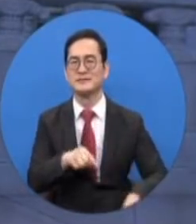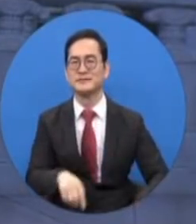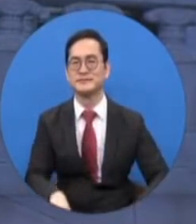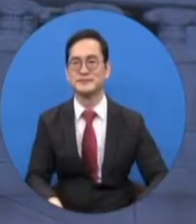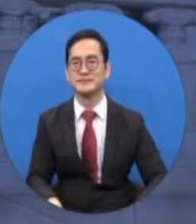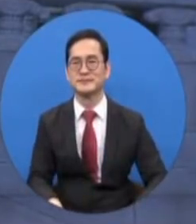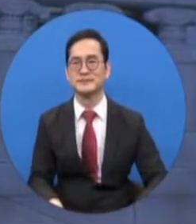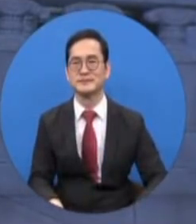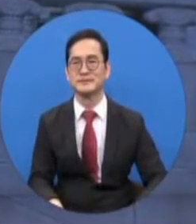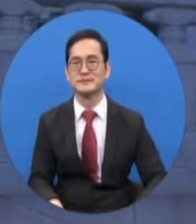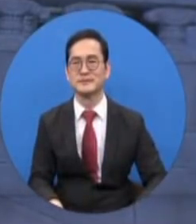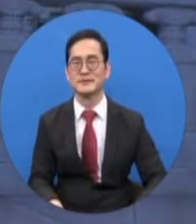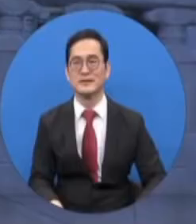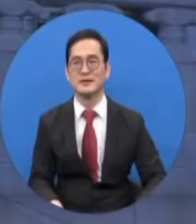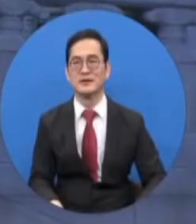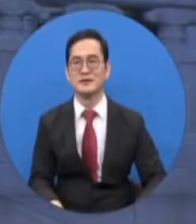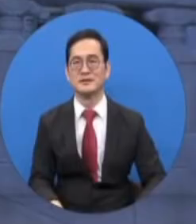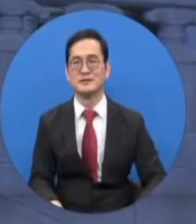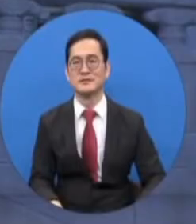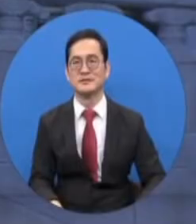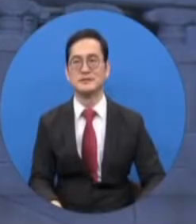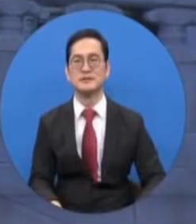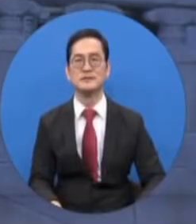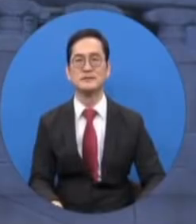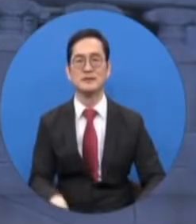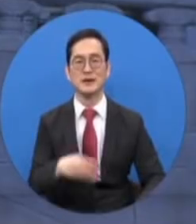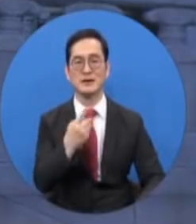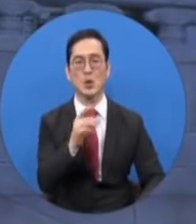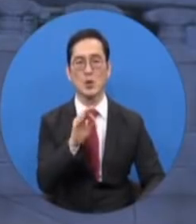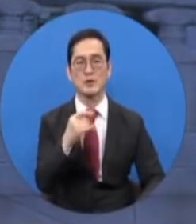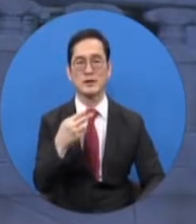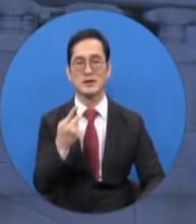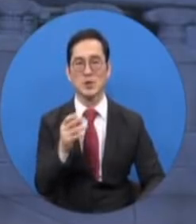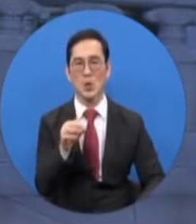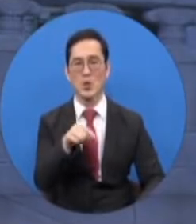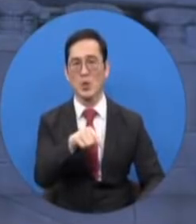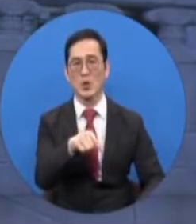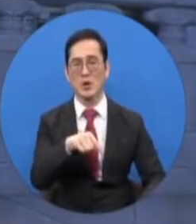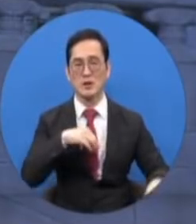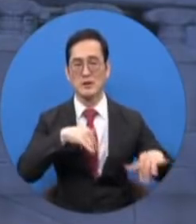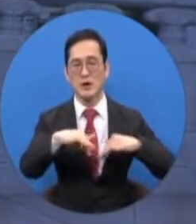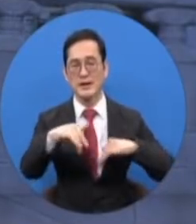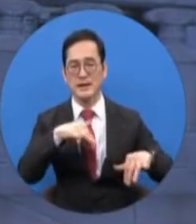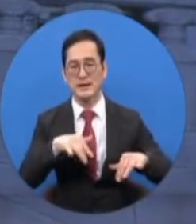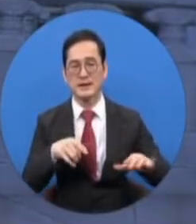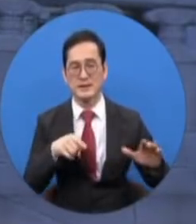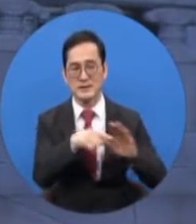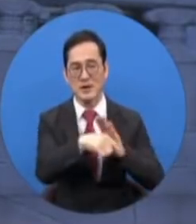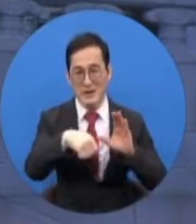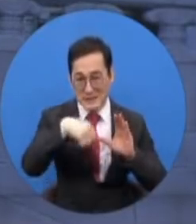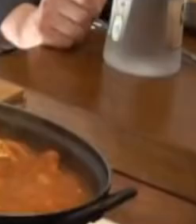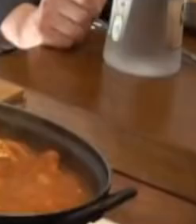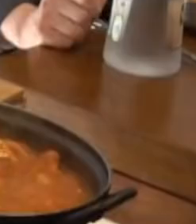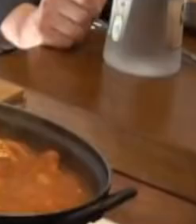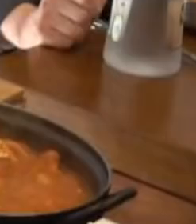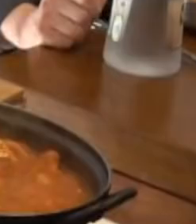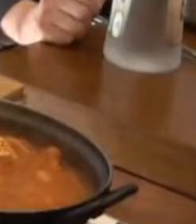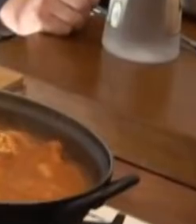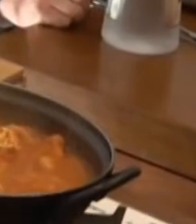삼청동과 통이동이군요. 통이동 골목에 김치찌개 오찬을 가졌다고 합니다. 그 장면 함께 보시죠.